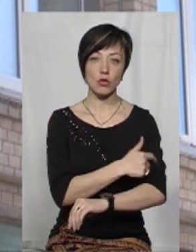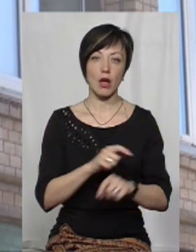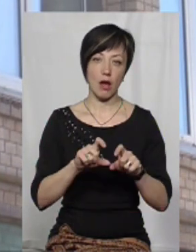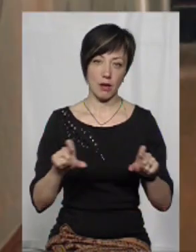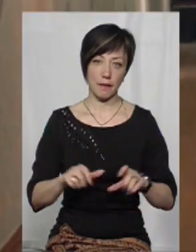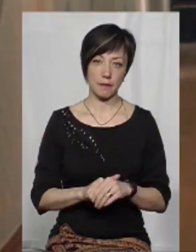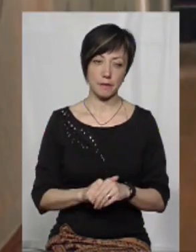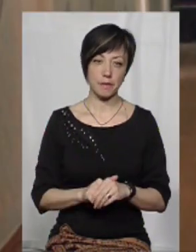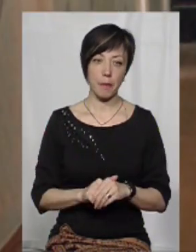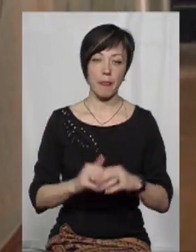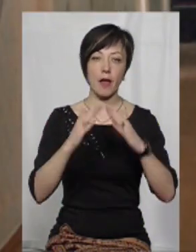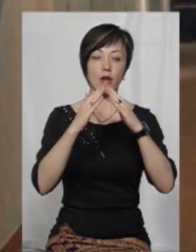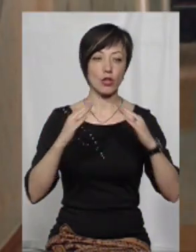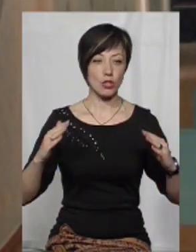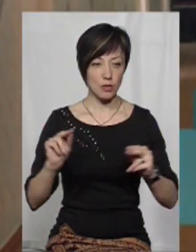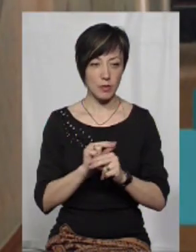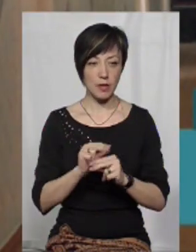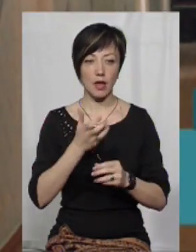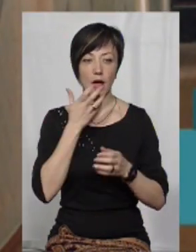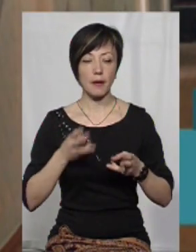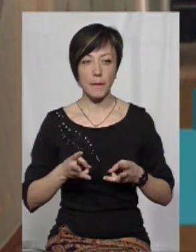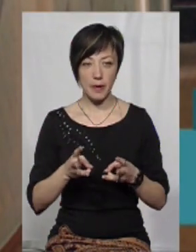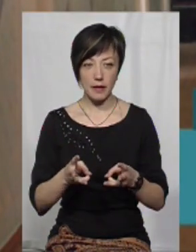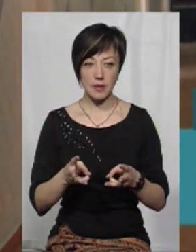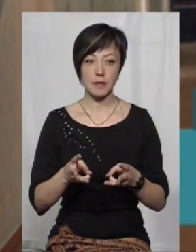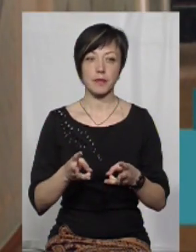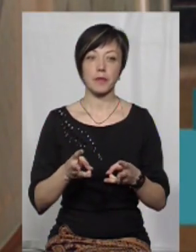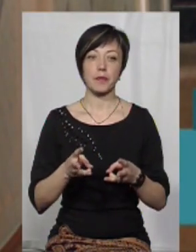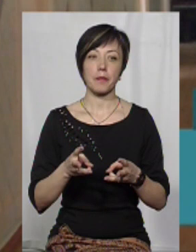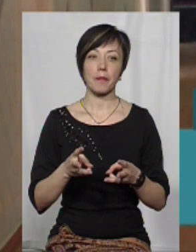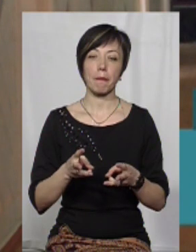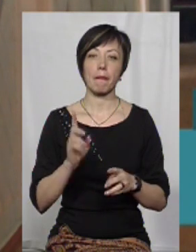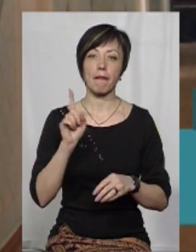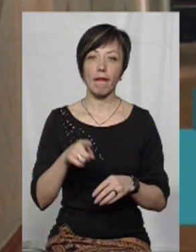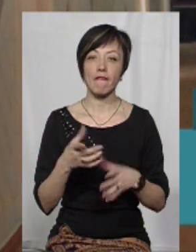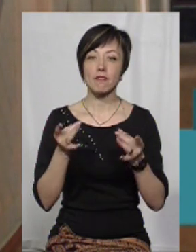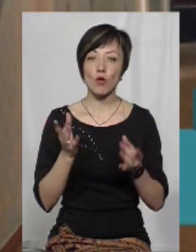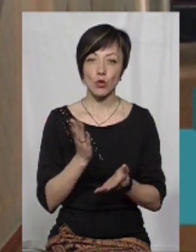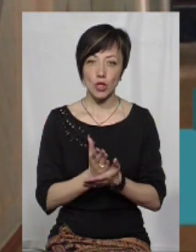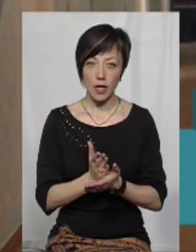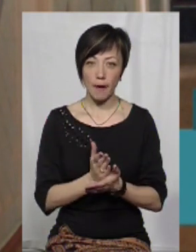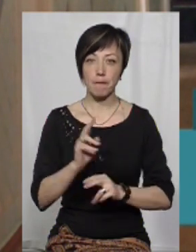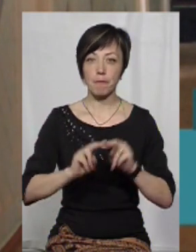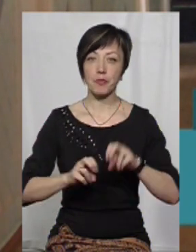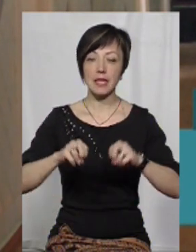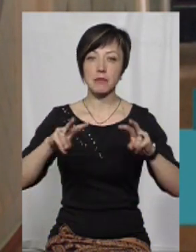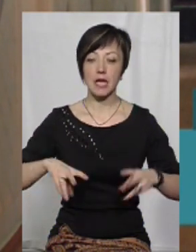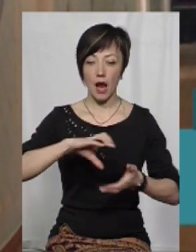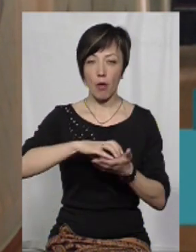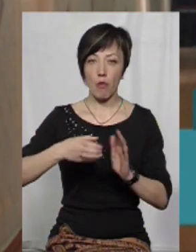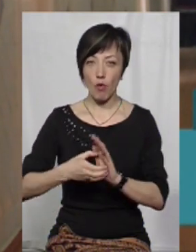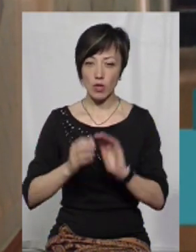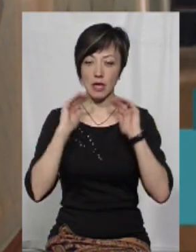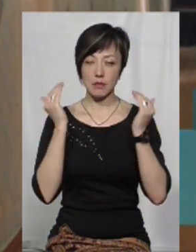дитячої лікарні. Криша перекрита, отоплення. Дах перекрито, опалення, навіть зволоження є. Збудовано спеціальний бокс,